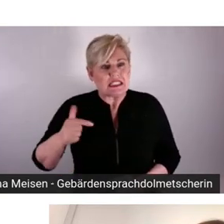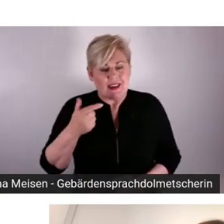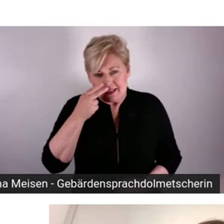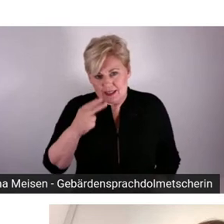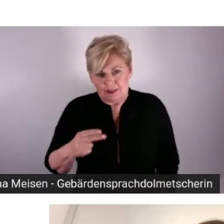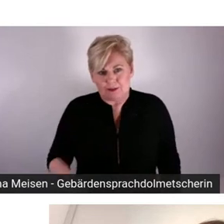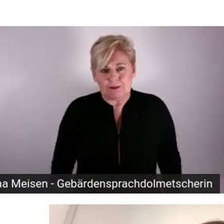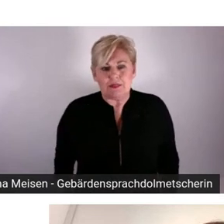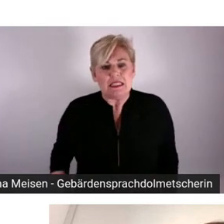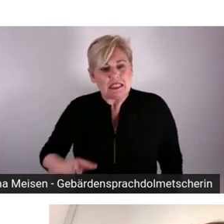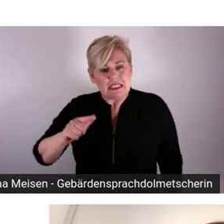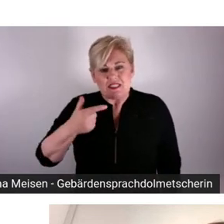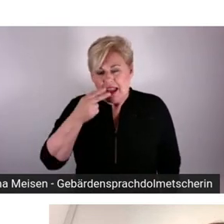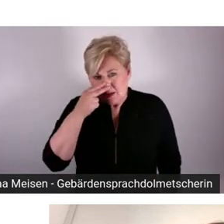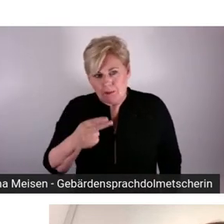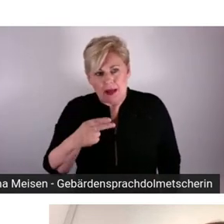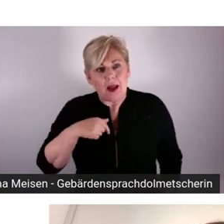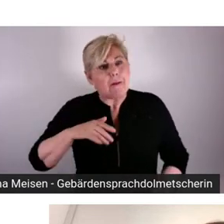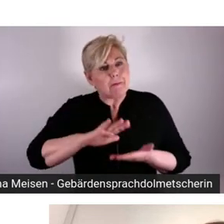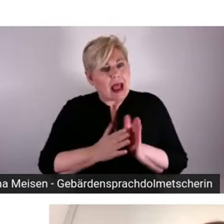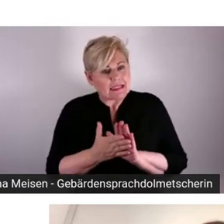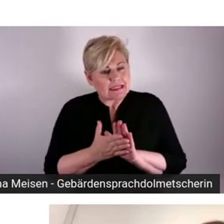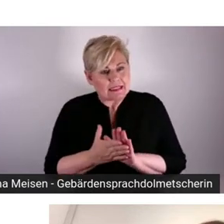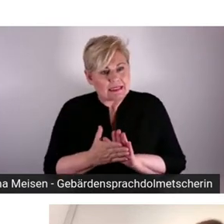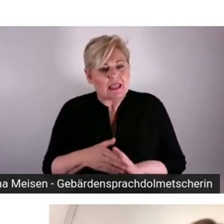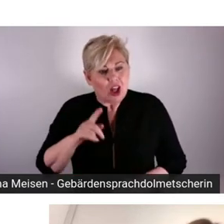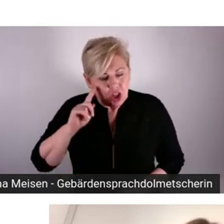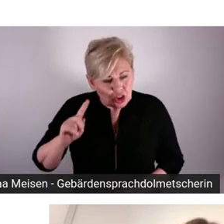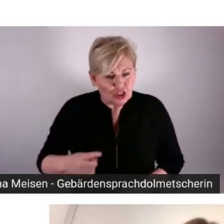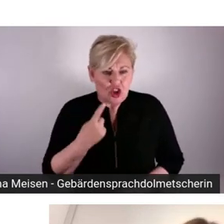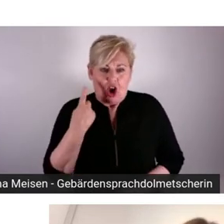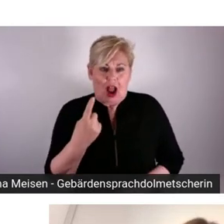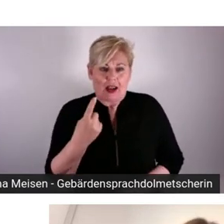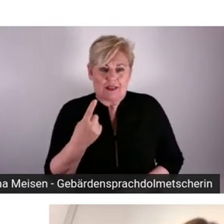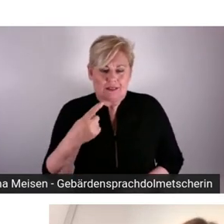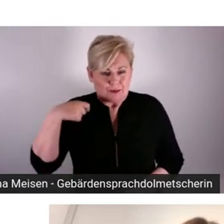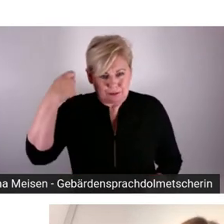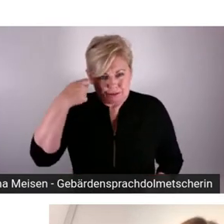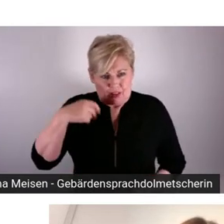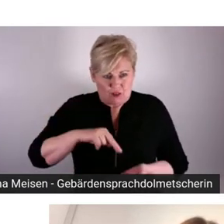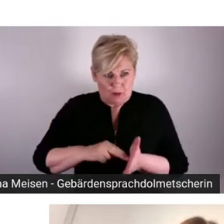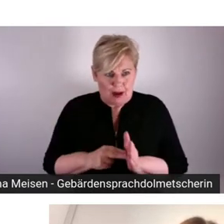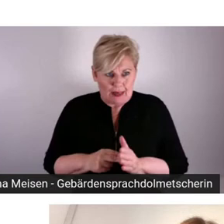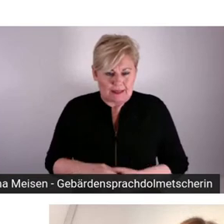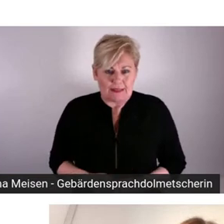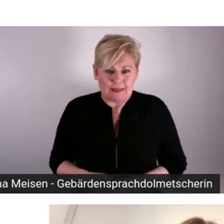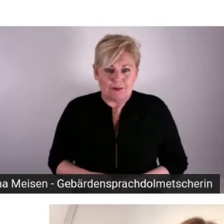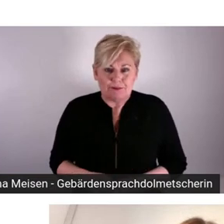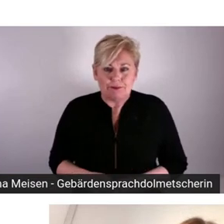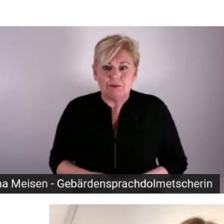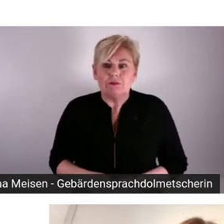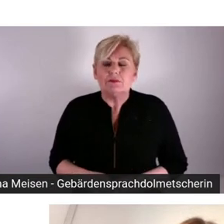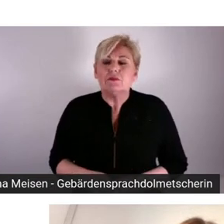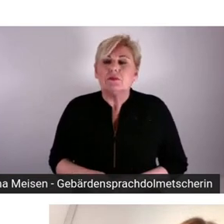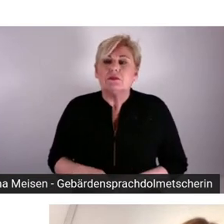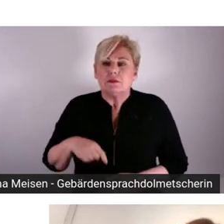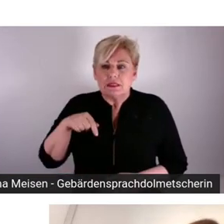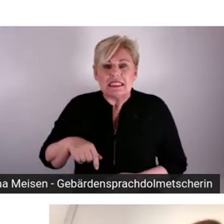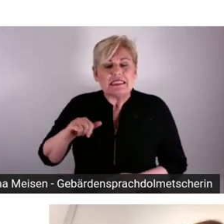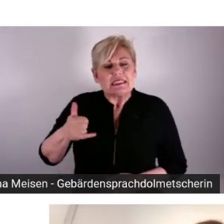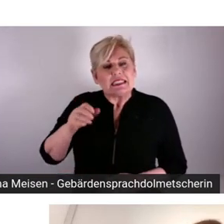einen zweiten Blick in die Praxis und haben einen weiteren Einspieler vorbereitet. Und der führt uns nach Jena